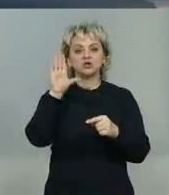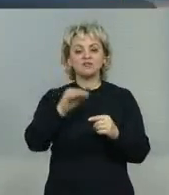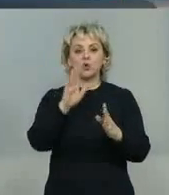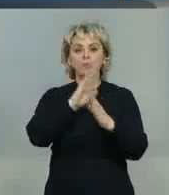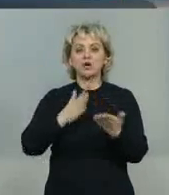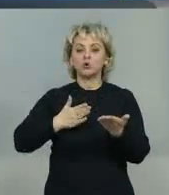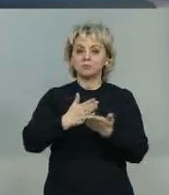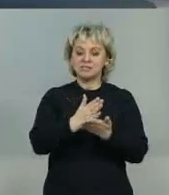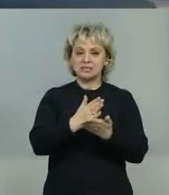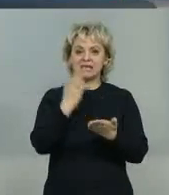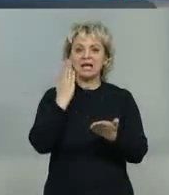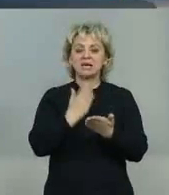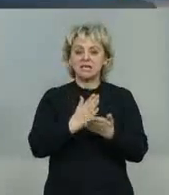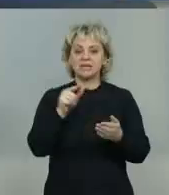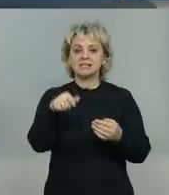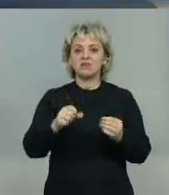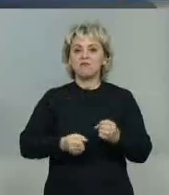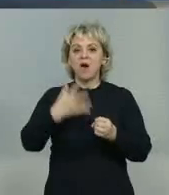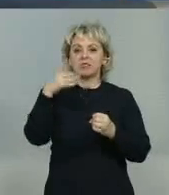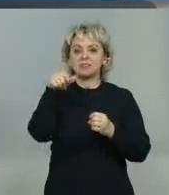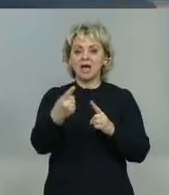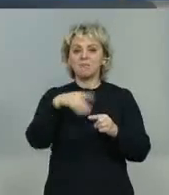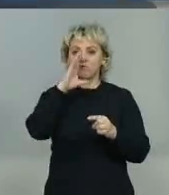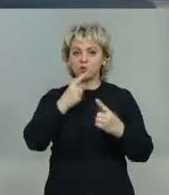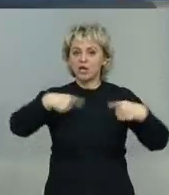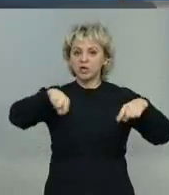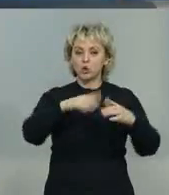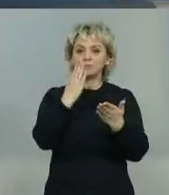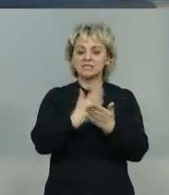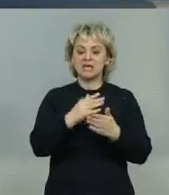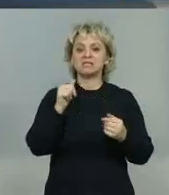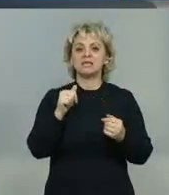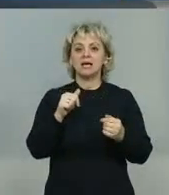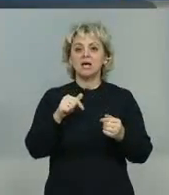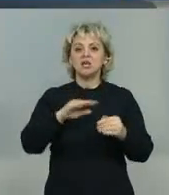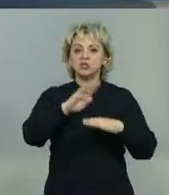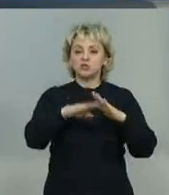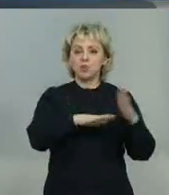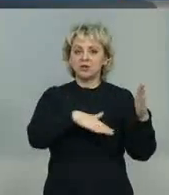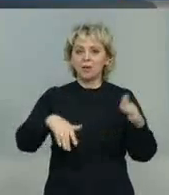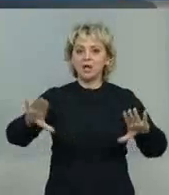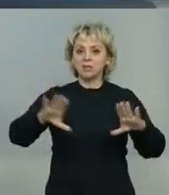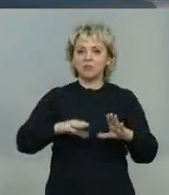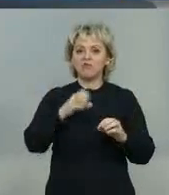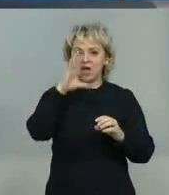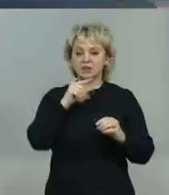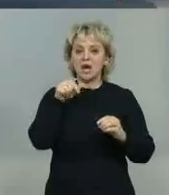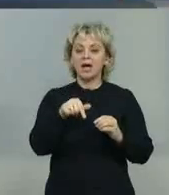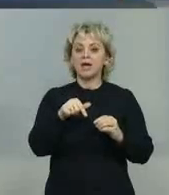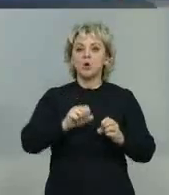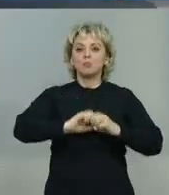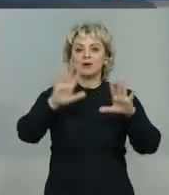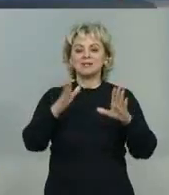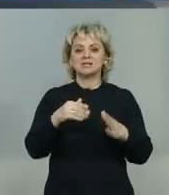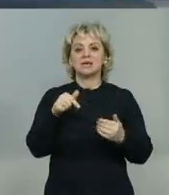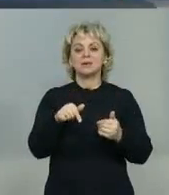природном стиле, то есть есть именно фонтан, как водоем больше здесь идет, из-под копыт лошадей бьет вода, брызги